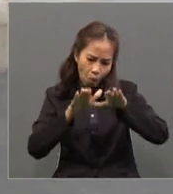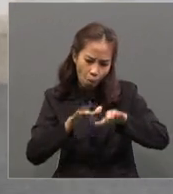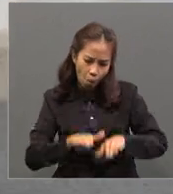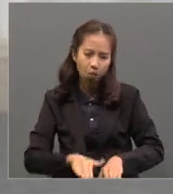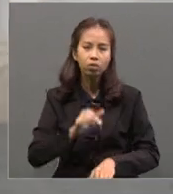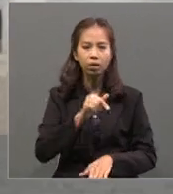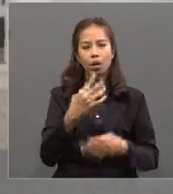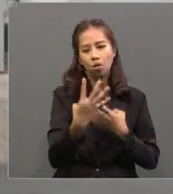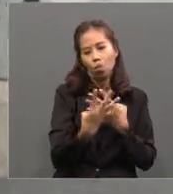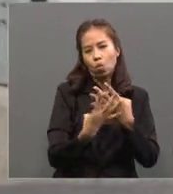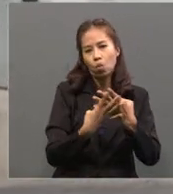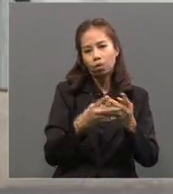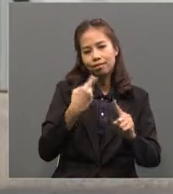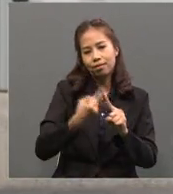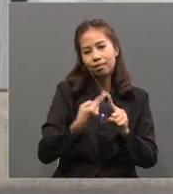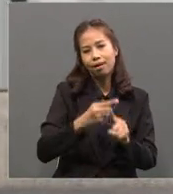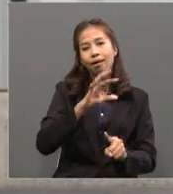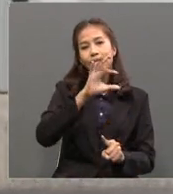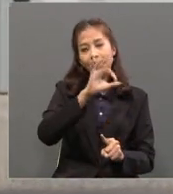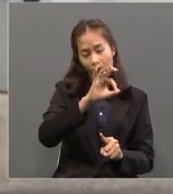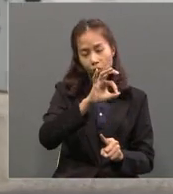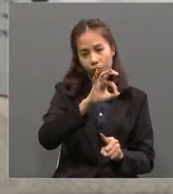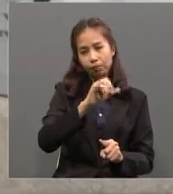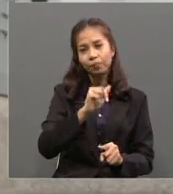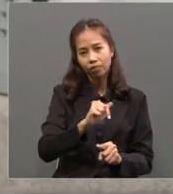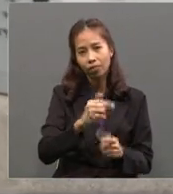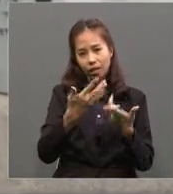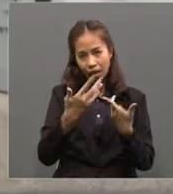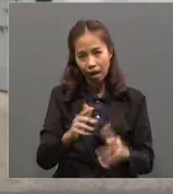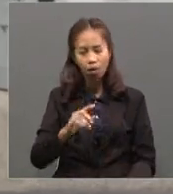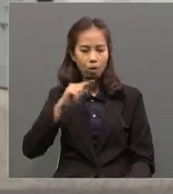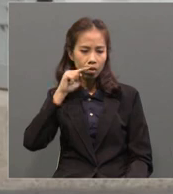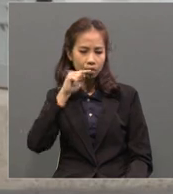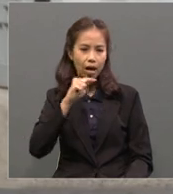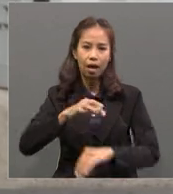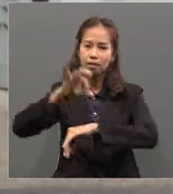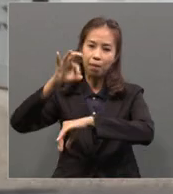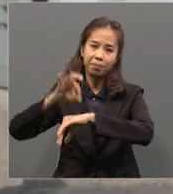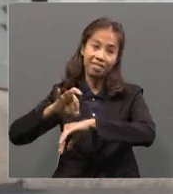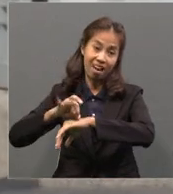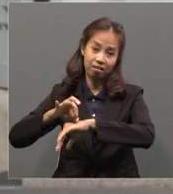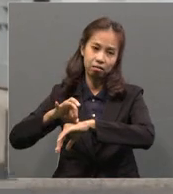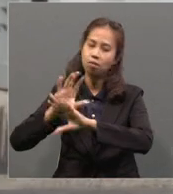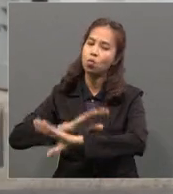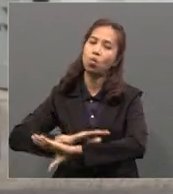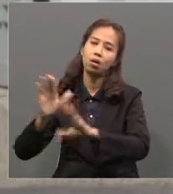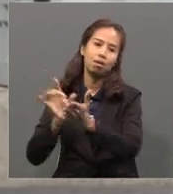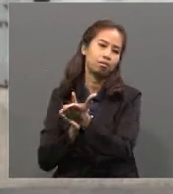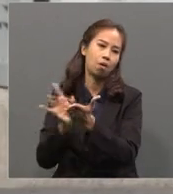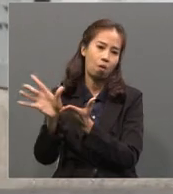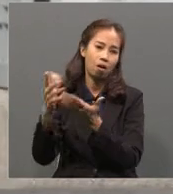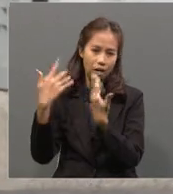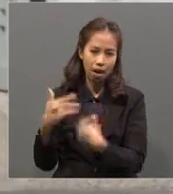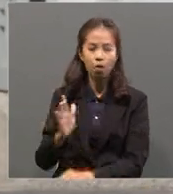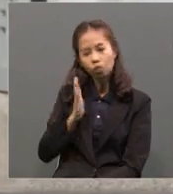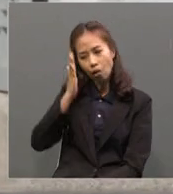คงจำคุกคนละก้าวเดินโดยไม่รอลงอาญาและสั่งให้จำเลยพ้นจากตำแหน่งทางการเมืองพร้อมตัดสิทธิ์ลงรับสมัคร